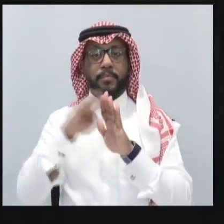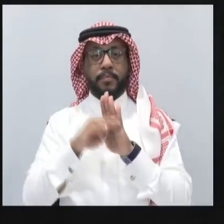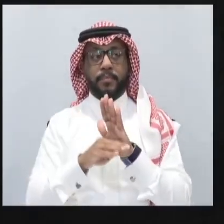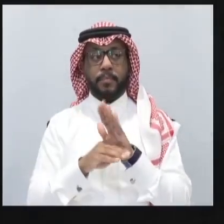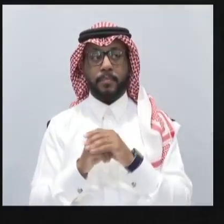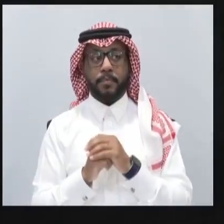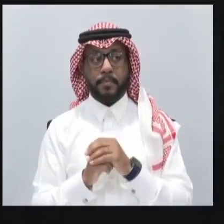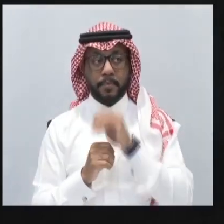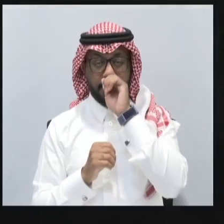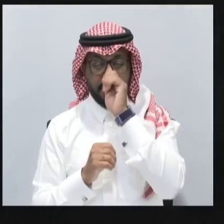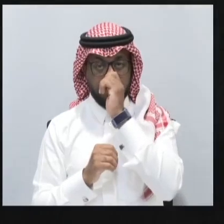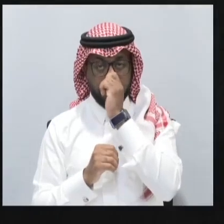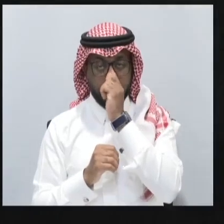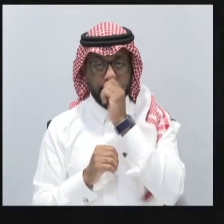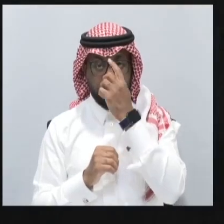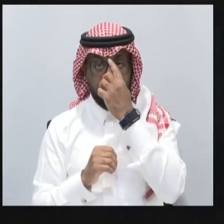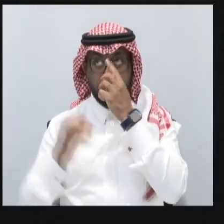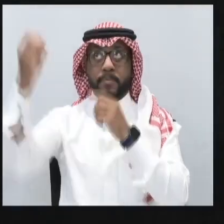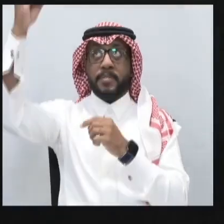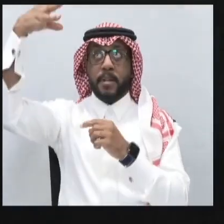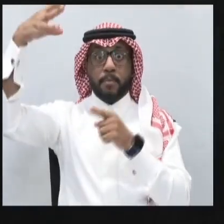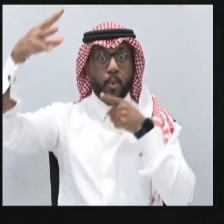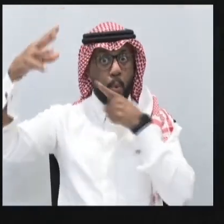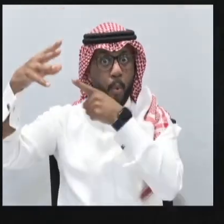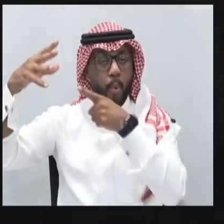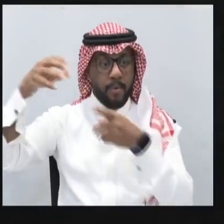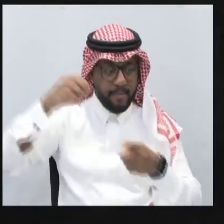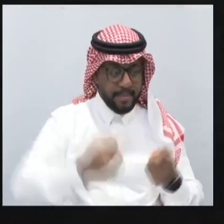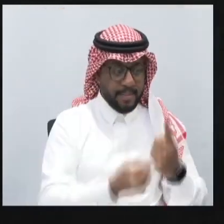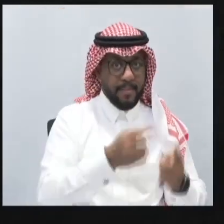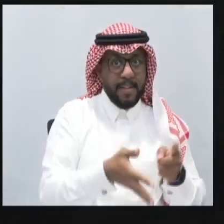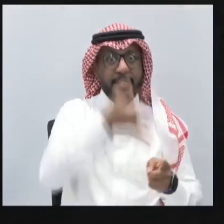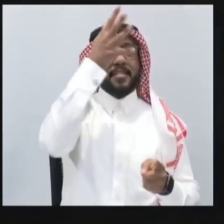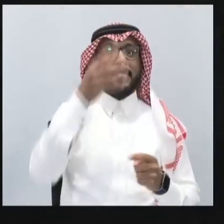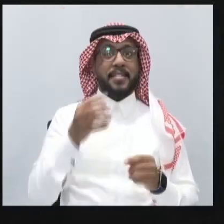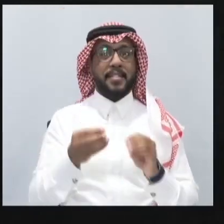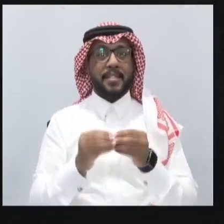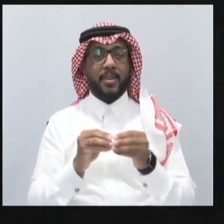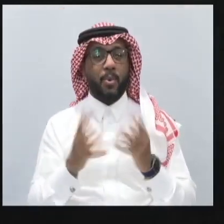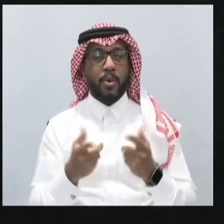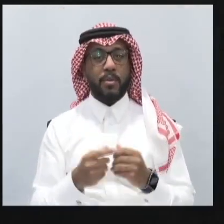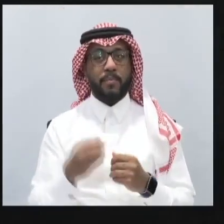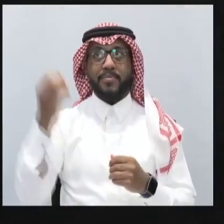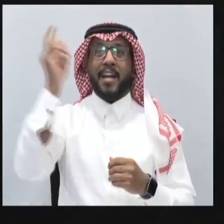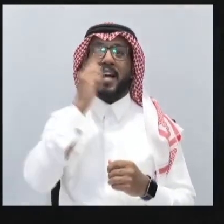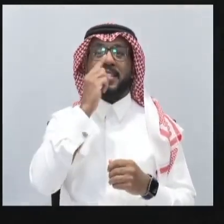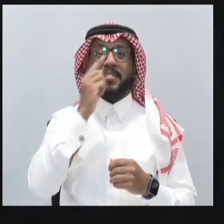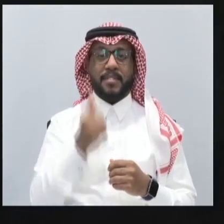تعطي طاقه لمن للنبات ممتازين احط لها اي شريط الشريط